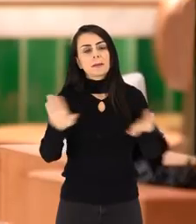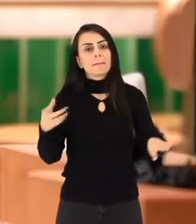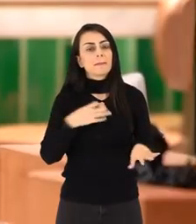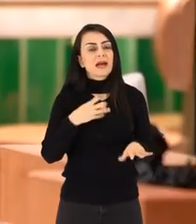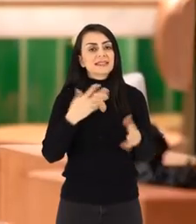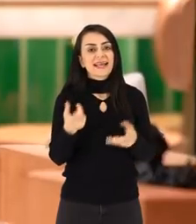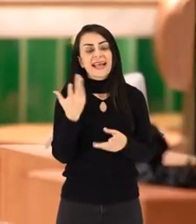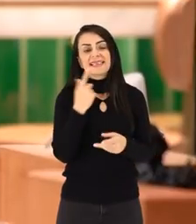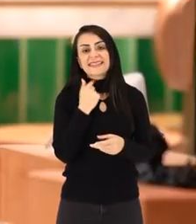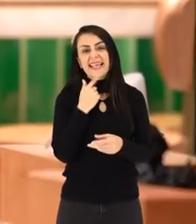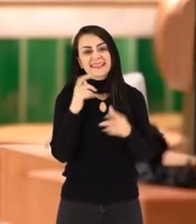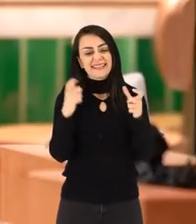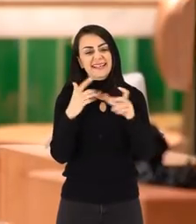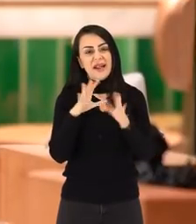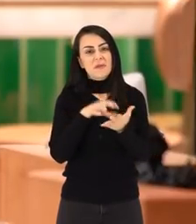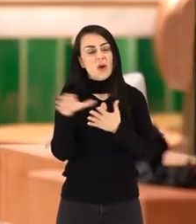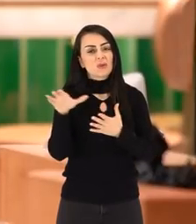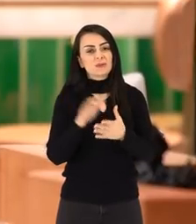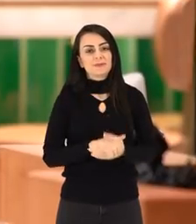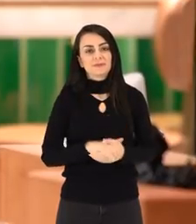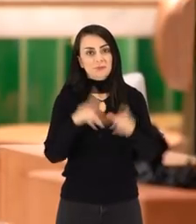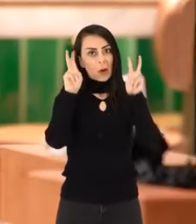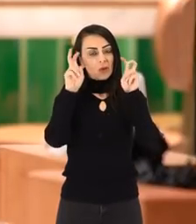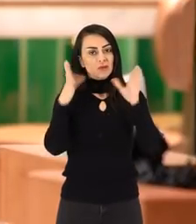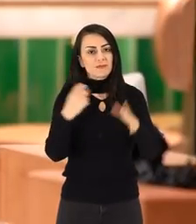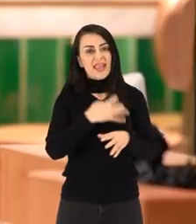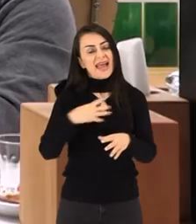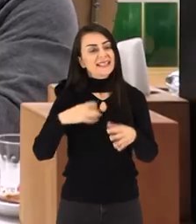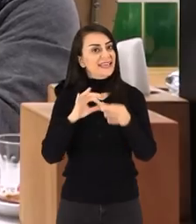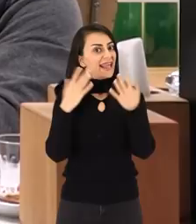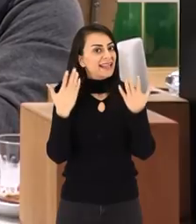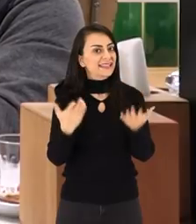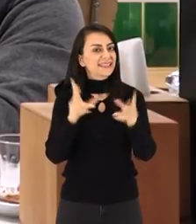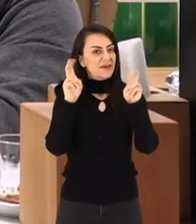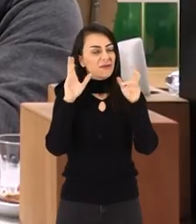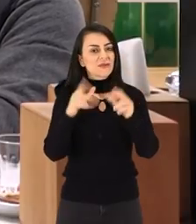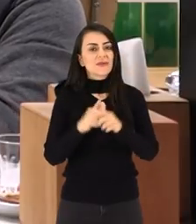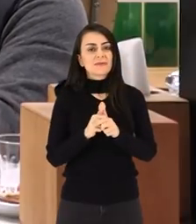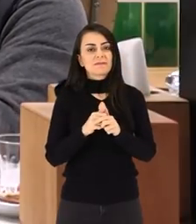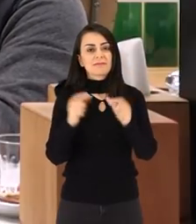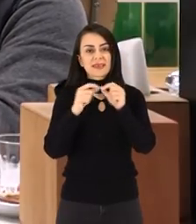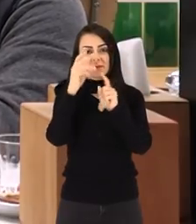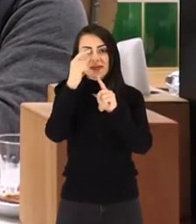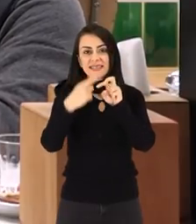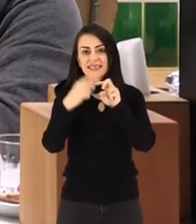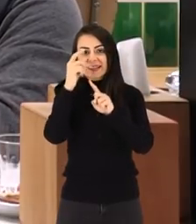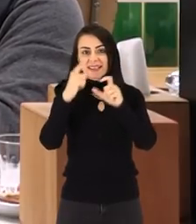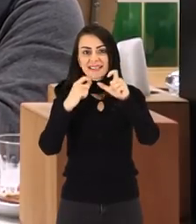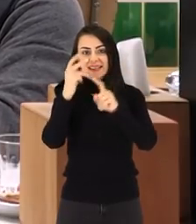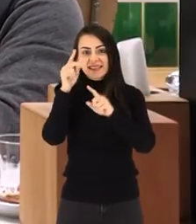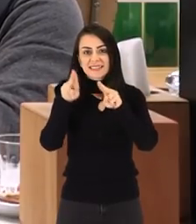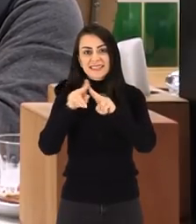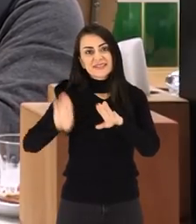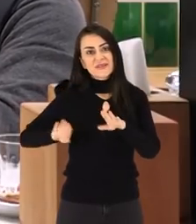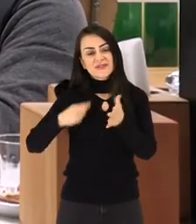geliyorum ki bence en tatlı yere. En tatlı konumuz. Evet. Annelik. Evet. Biricik var. Evet. Falan.